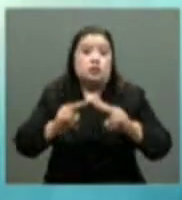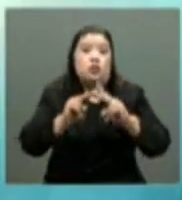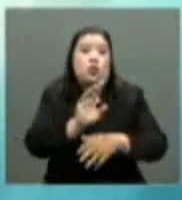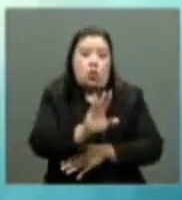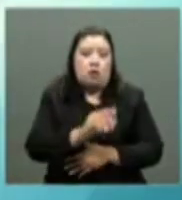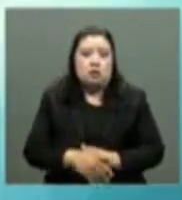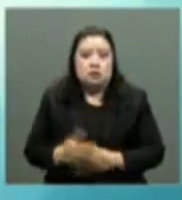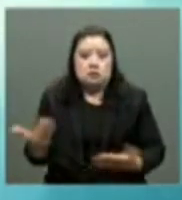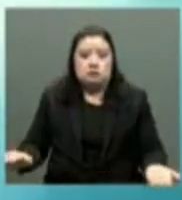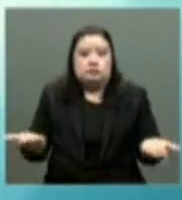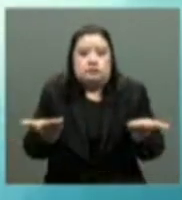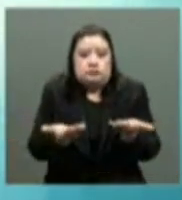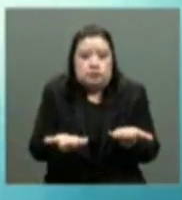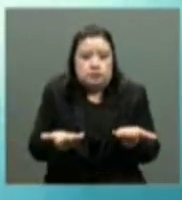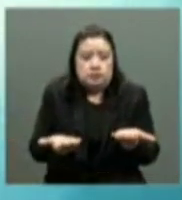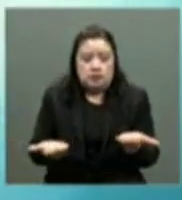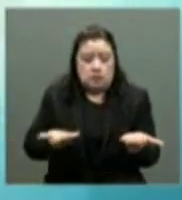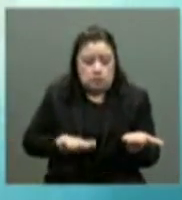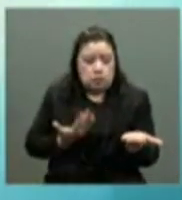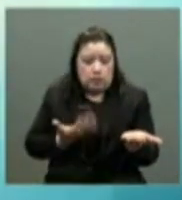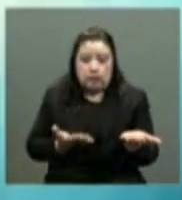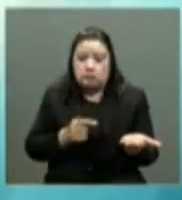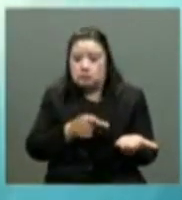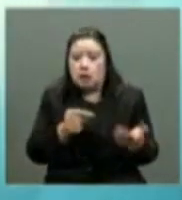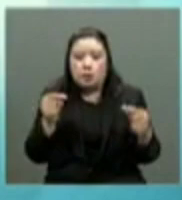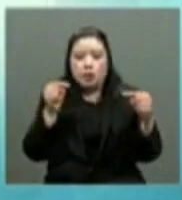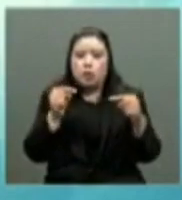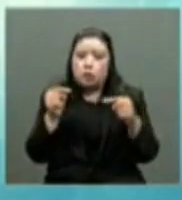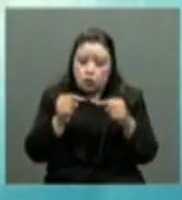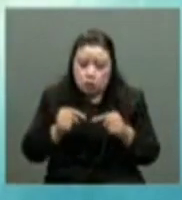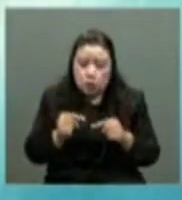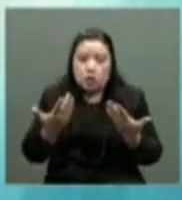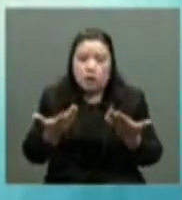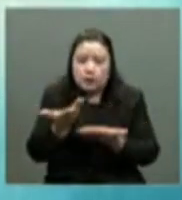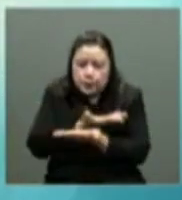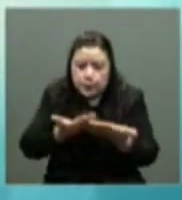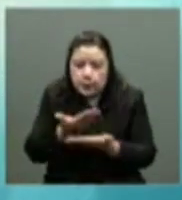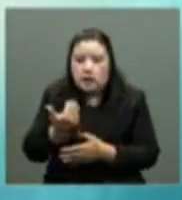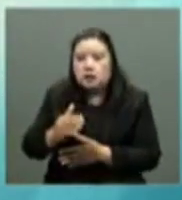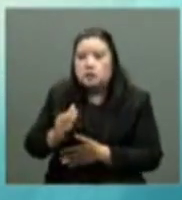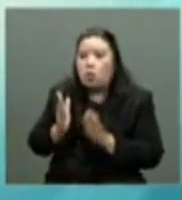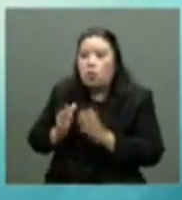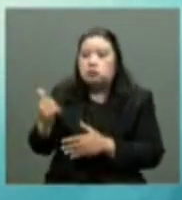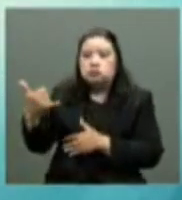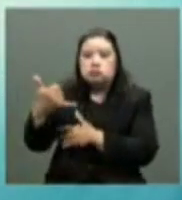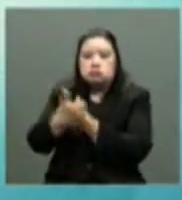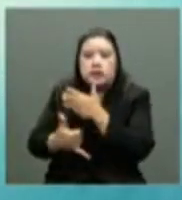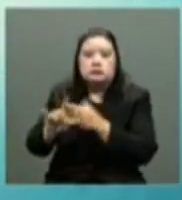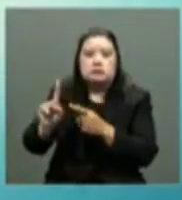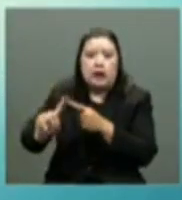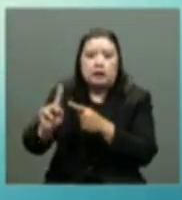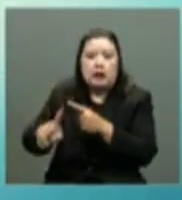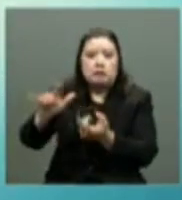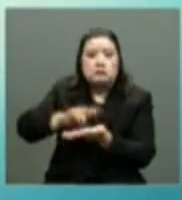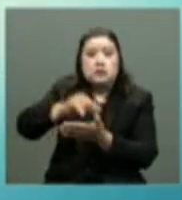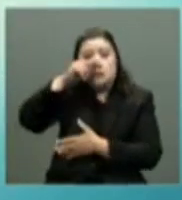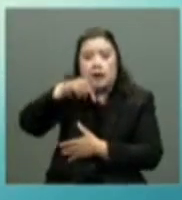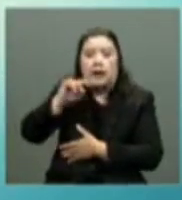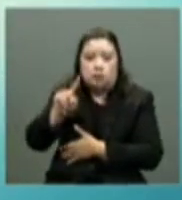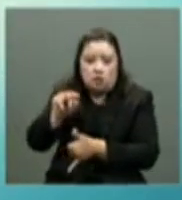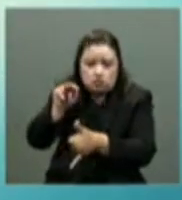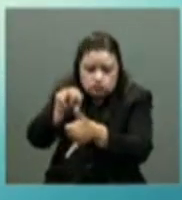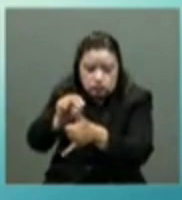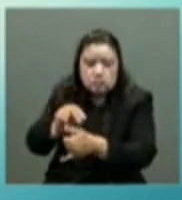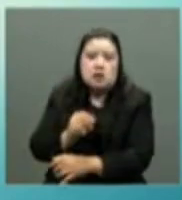ข้อมูลเดียวกันเพื่อจะดูแลพี่น้องประชาชนที่เดินทางกลับมาอย่างต่างประเทศอย่างดีที่สุดแล้วก็ไม่ทำให้เกิดการติด